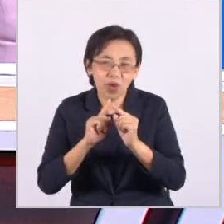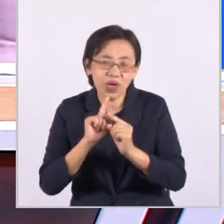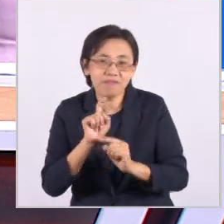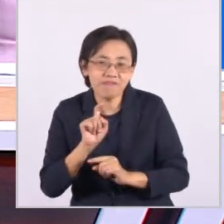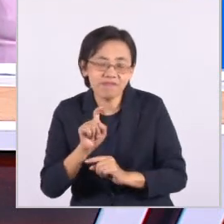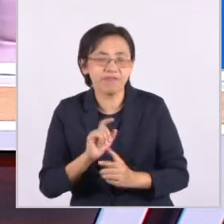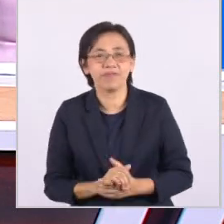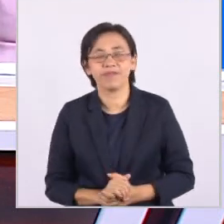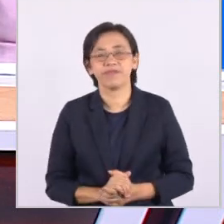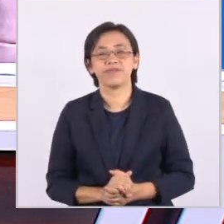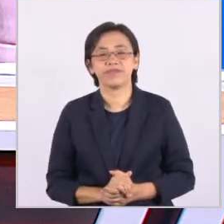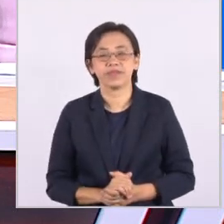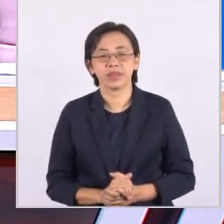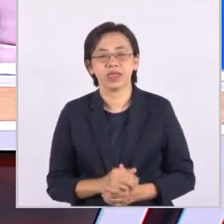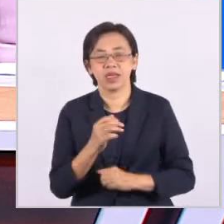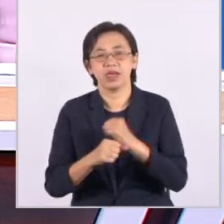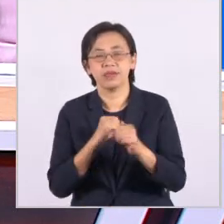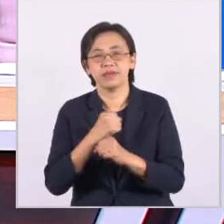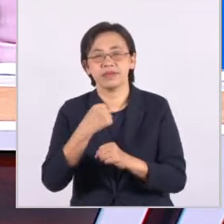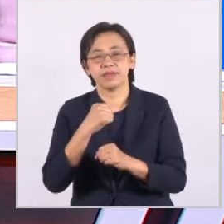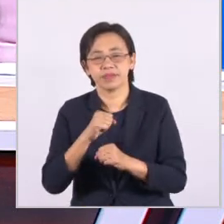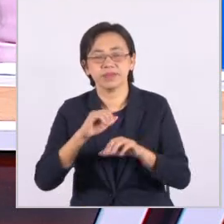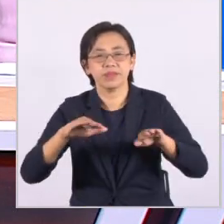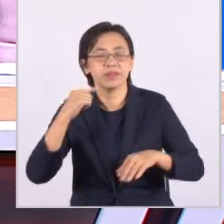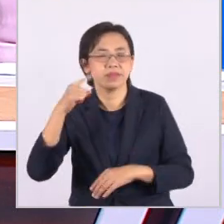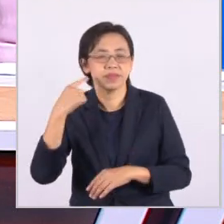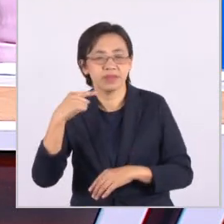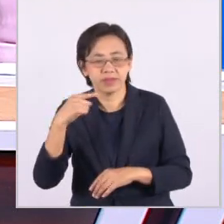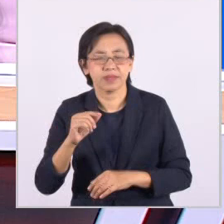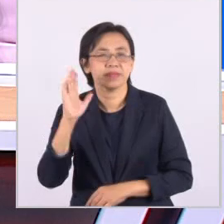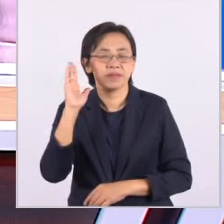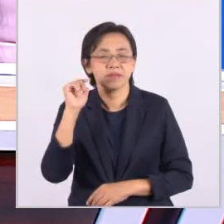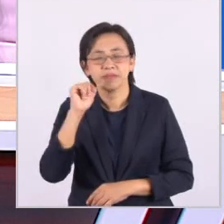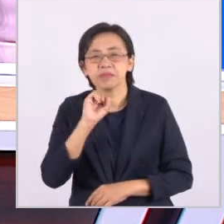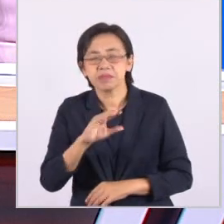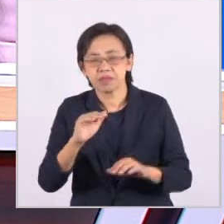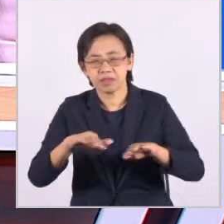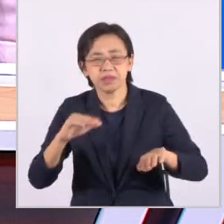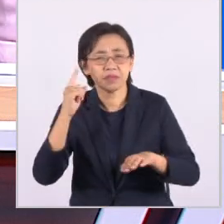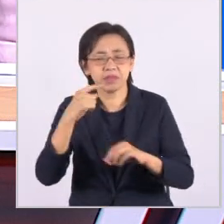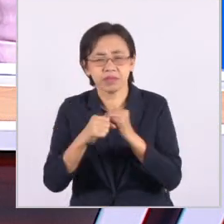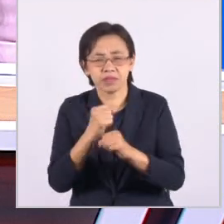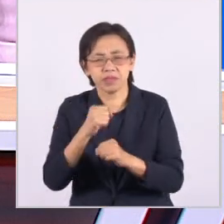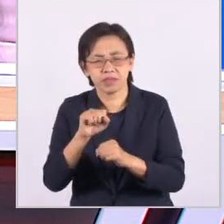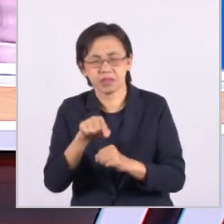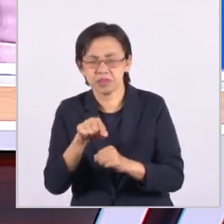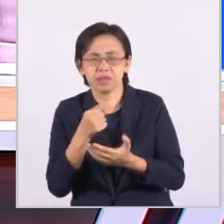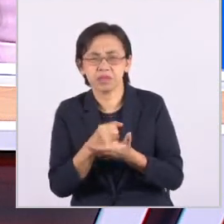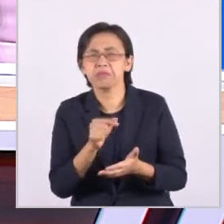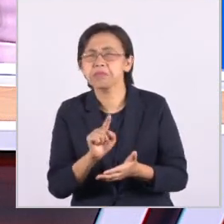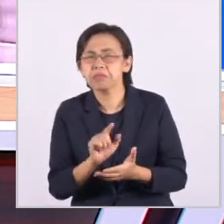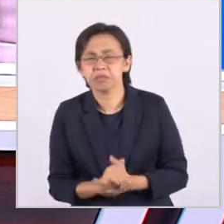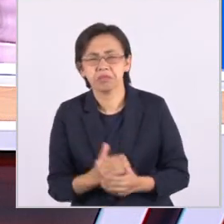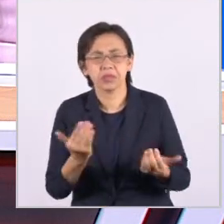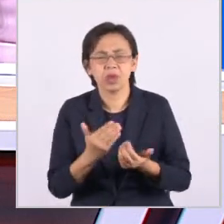ีกเรื่องนึงอันนี้อายุ10ขวบเท่านั้นเองเด็กผู้หญิงนะคะทางคุณพ่อคุณแม่เนี่ยเขาบอกว่าคือหาทางช่วยลูกหน่อยไม่รู้จะทำยังไงลู